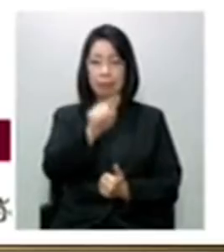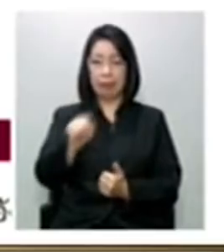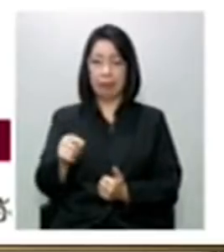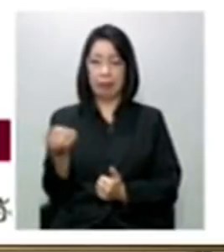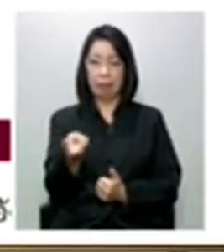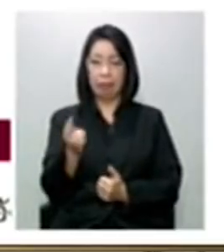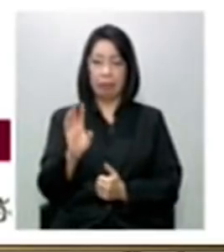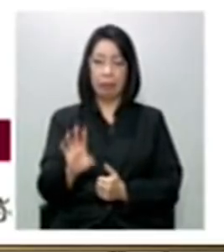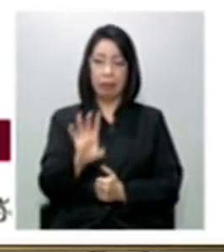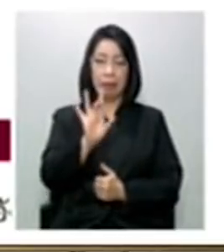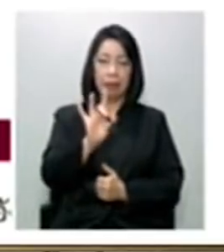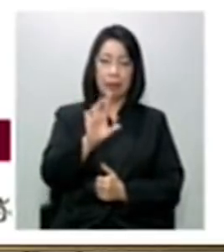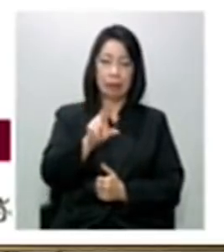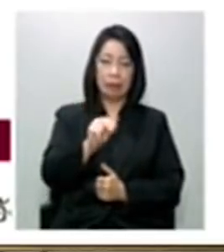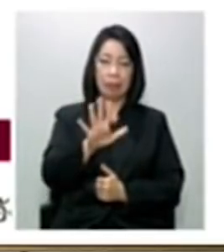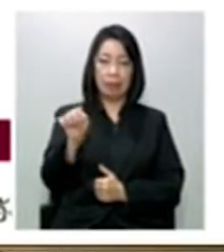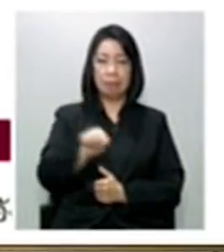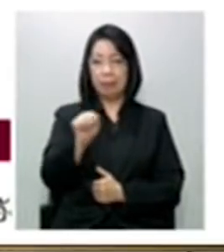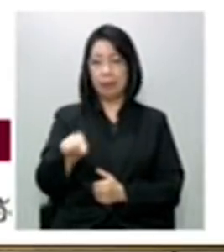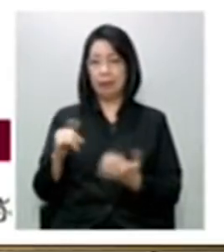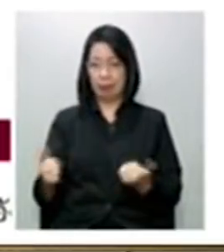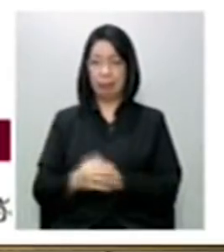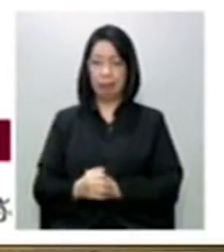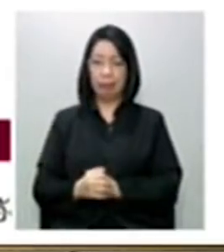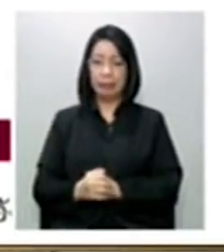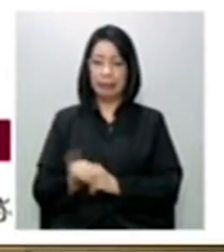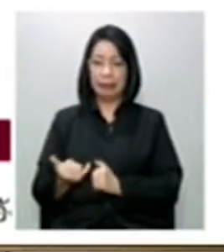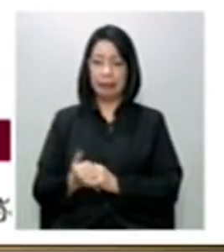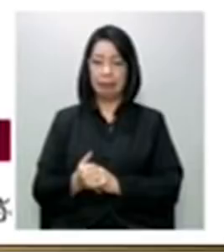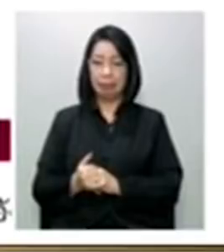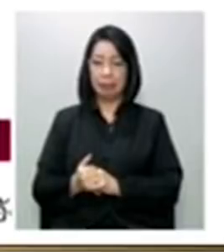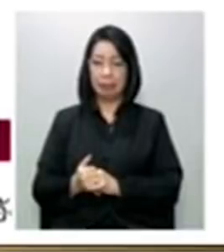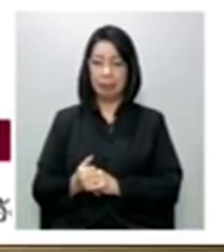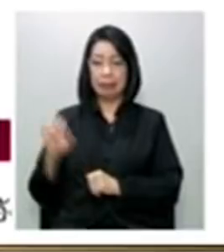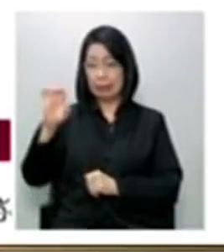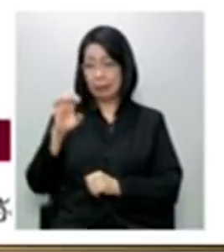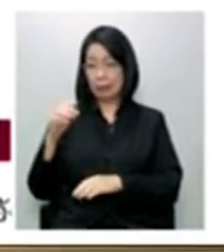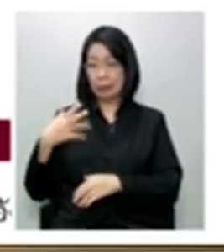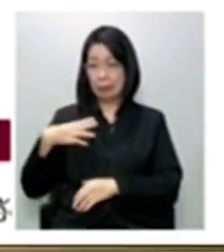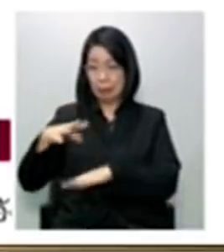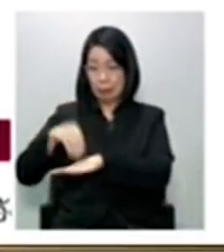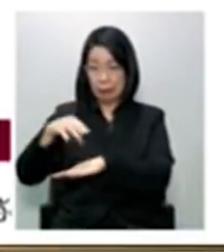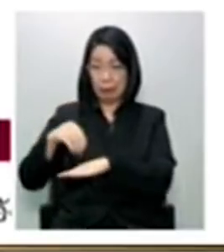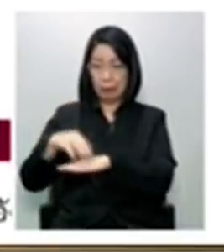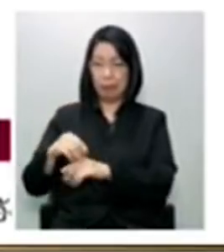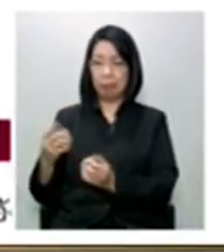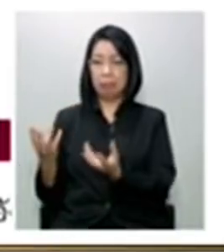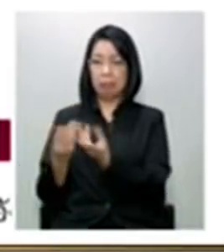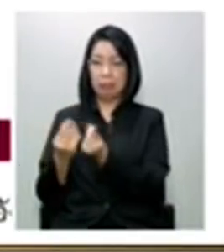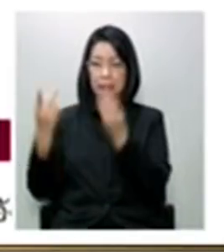35% ครับในขณะที่เราเคยดับหน้าถือตาสวีเดนหรือสแกนดิเนเวียที่ดินของรัฐเขาลงมาเหลือแค่